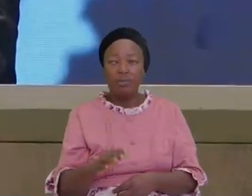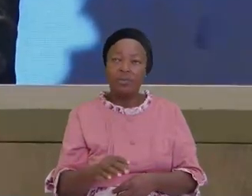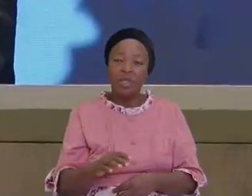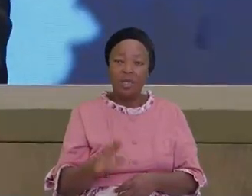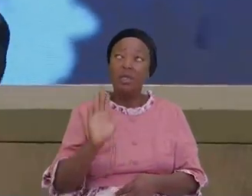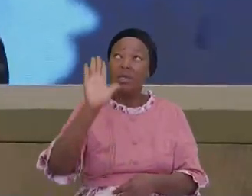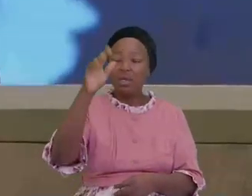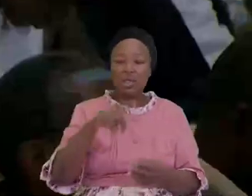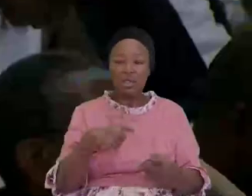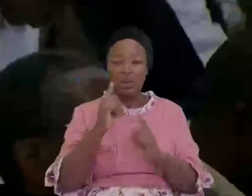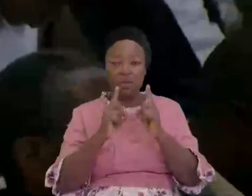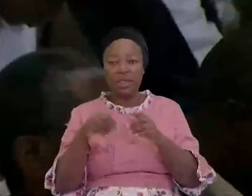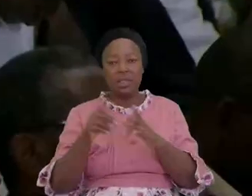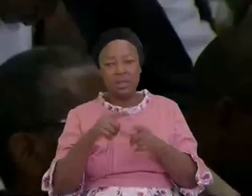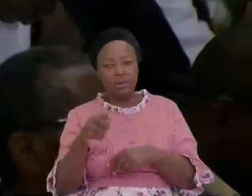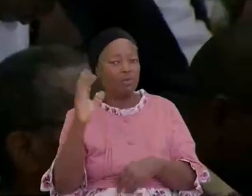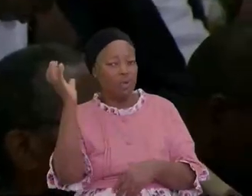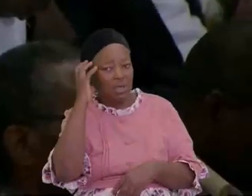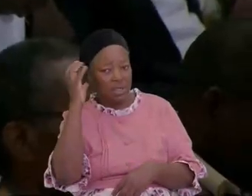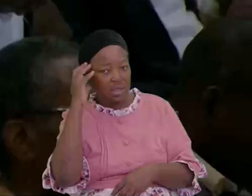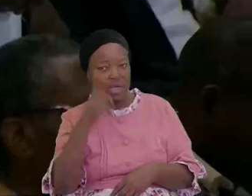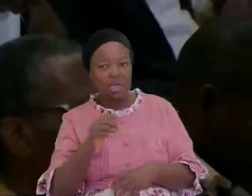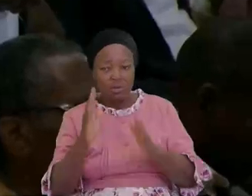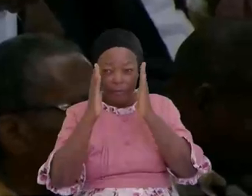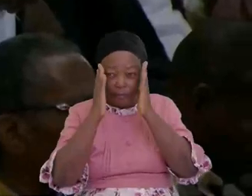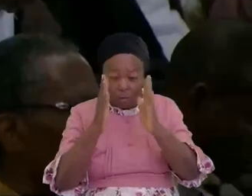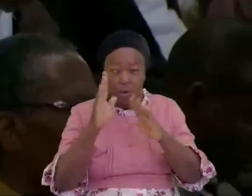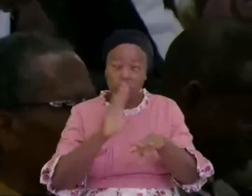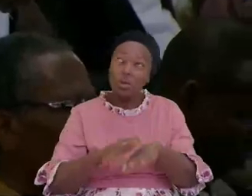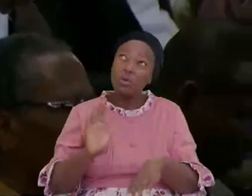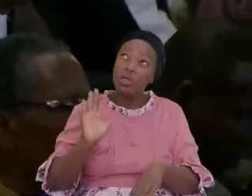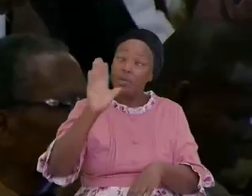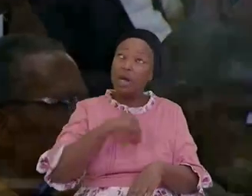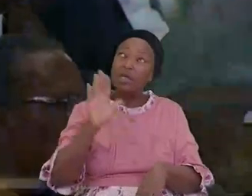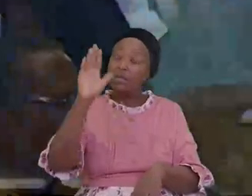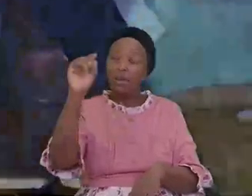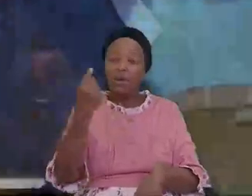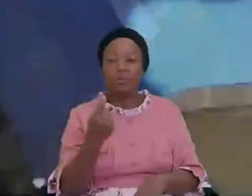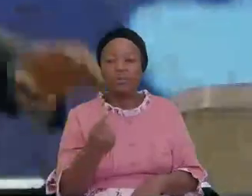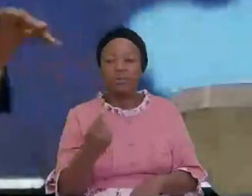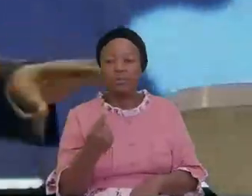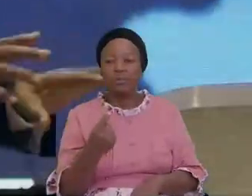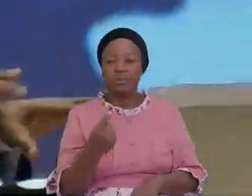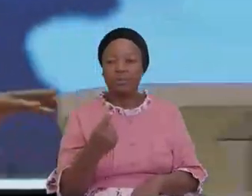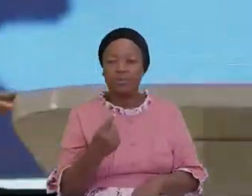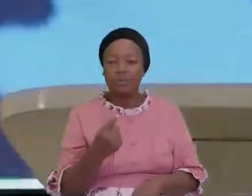Il parle et tu écoutes. Et tu te concentres sur lui et sur lui seul.